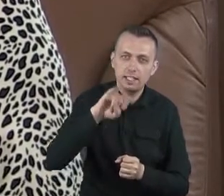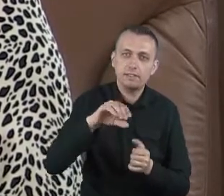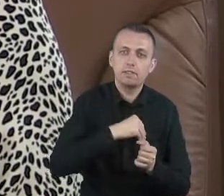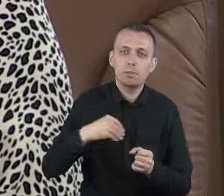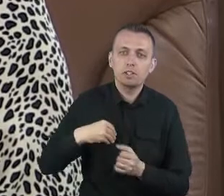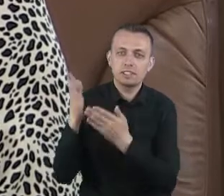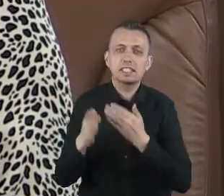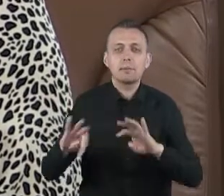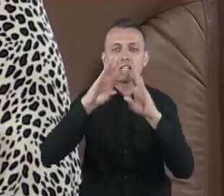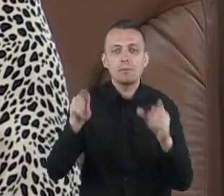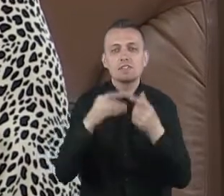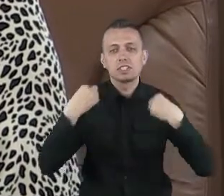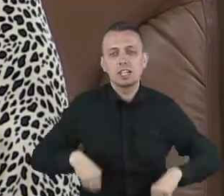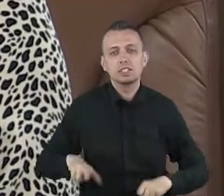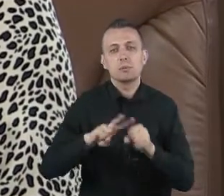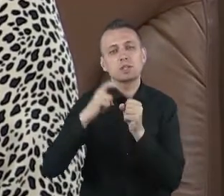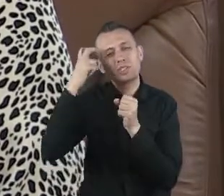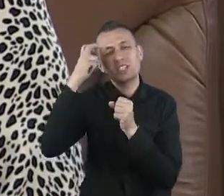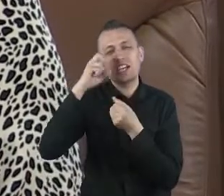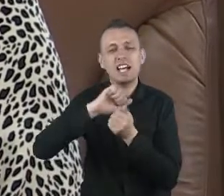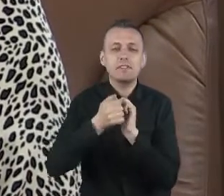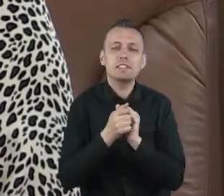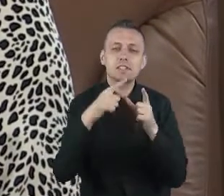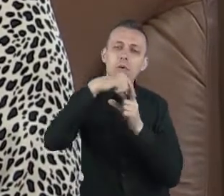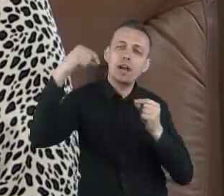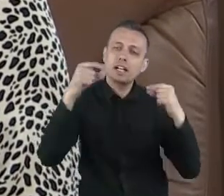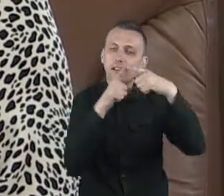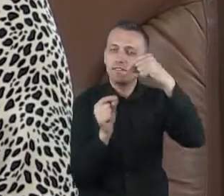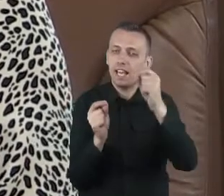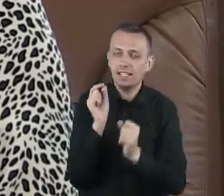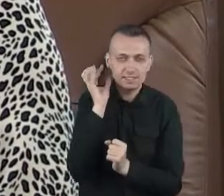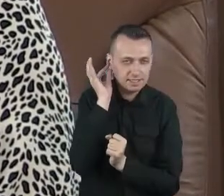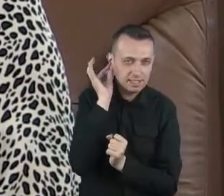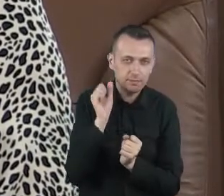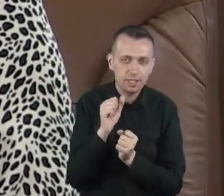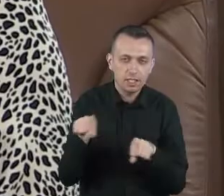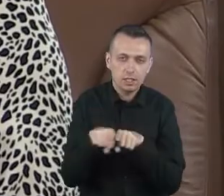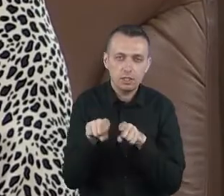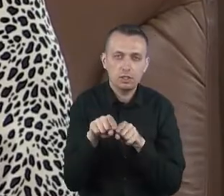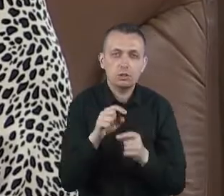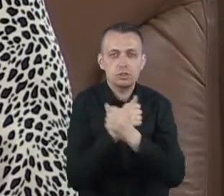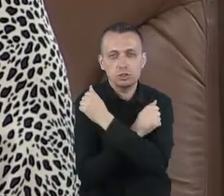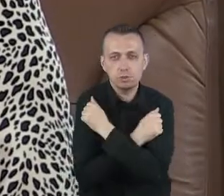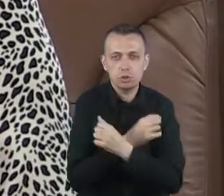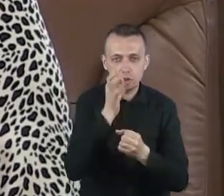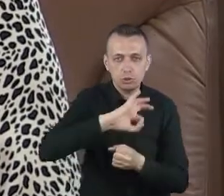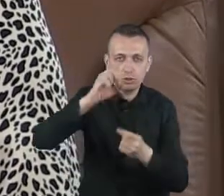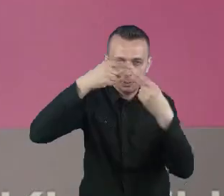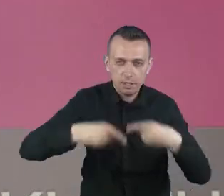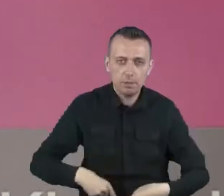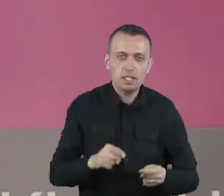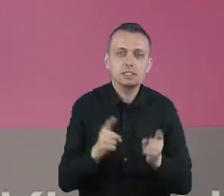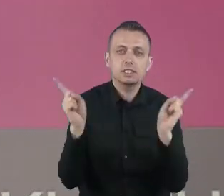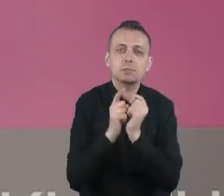Oczywiście zapraszamy wszystkich tych, którzy ciekawi są gwiazd, ale również miłośników dobrej